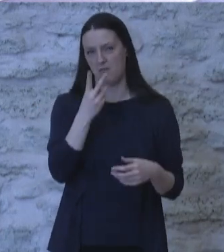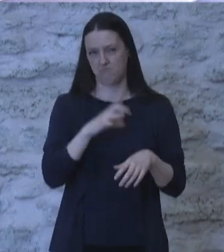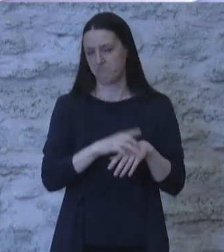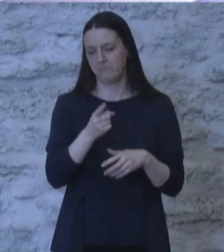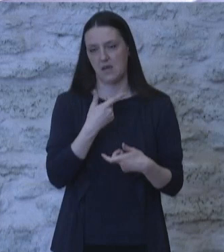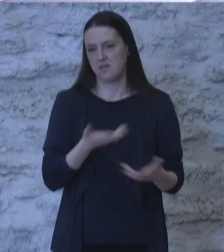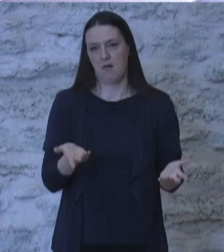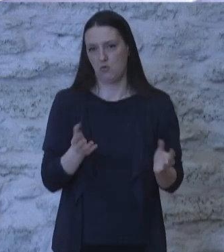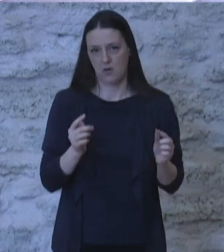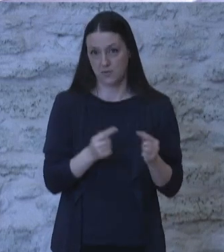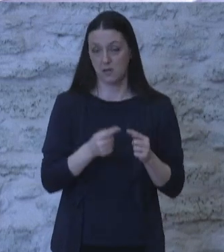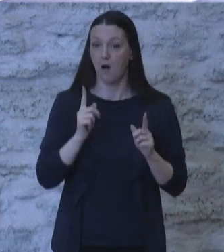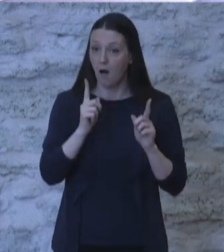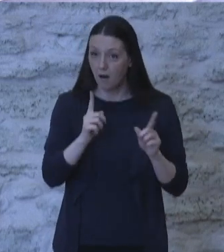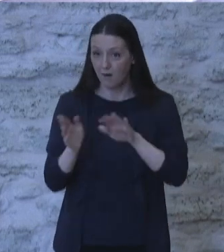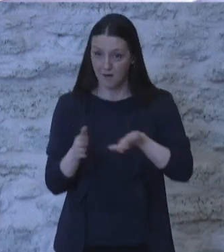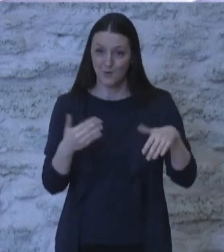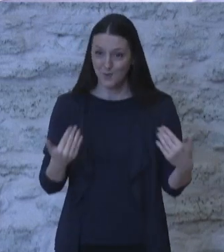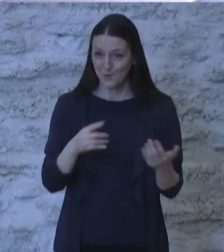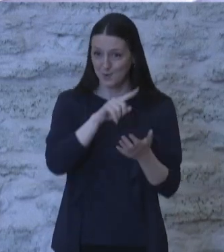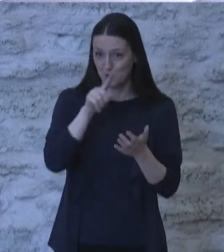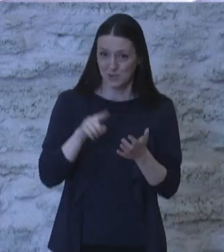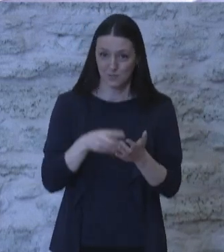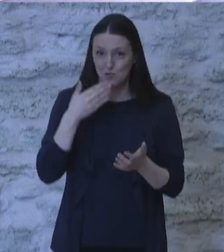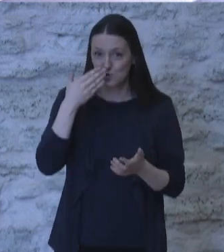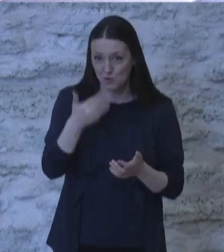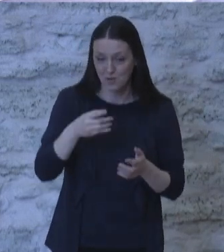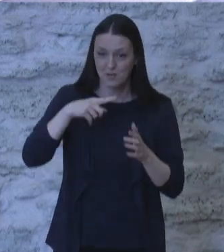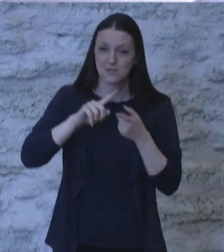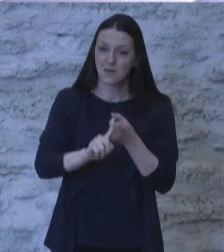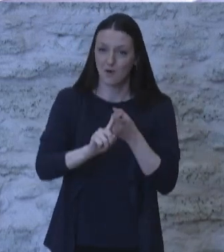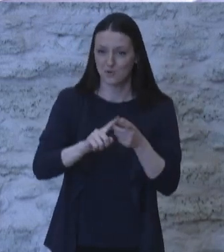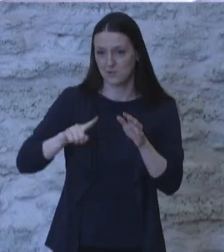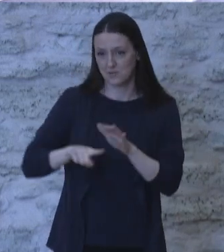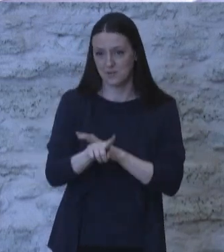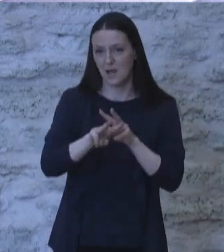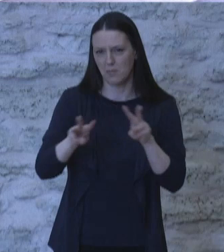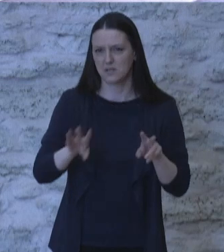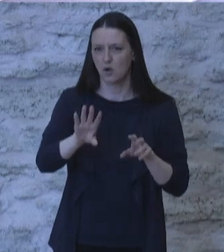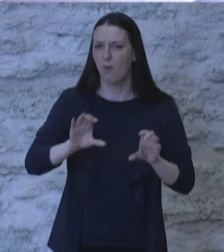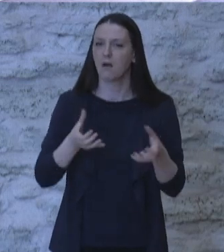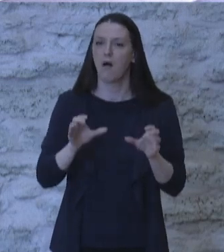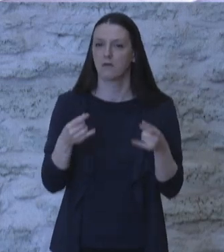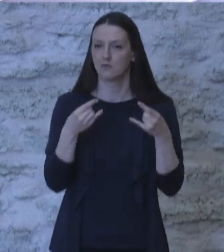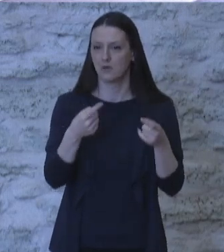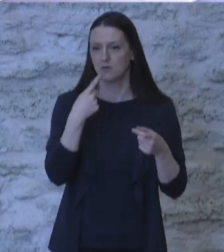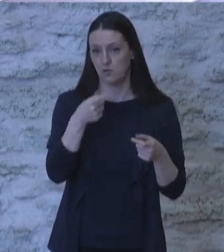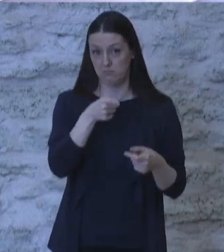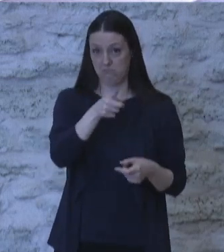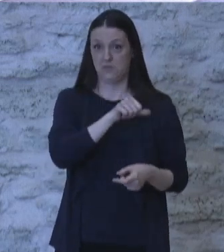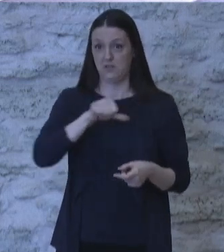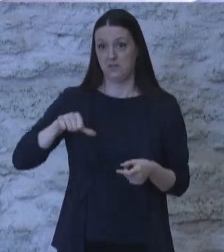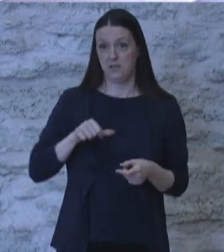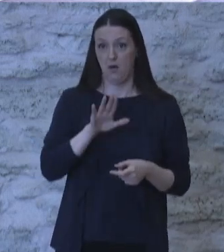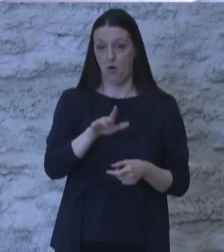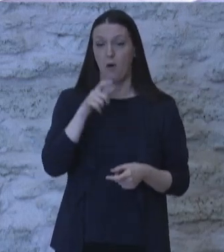Aga teile sooviksime esitada küsimuse seoses siseministri raadiosaates öelduga. Nimelt väitis siseministri oma